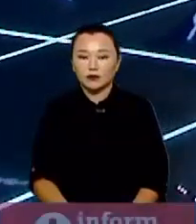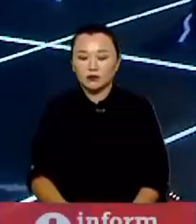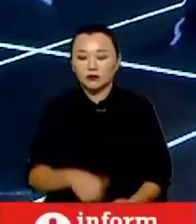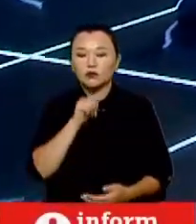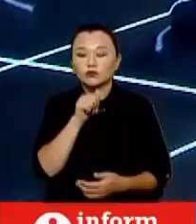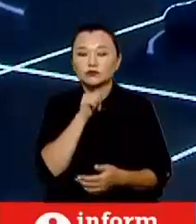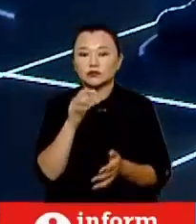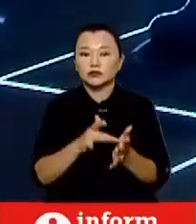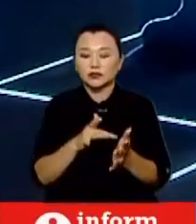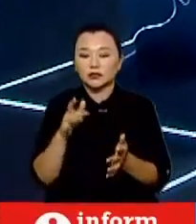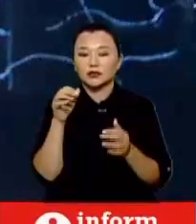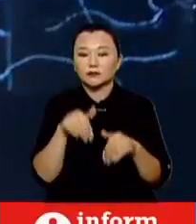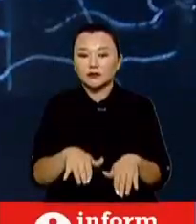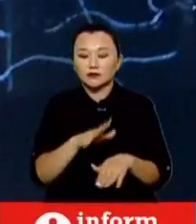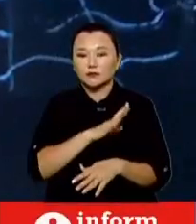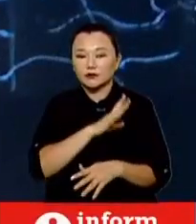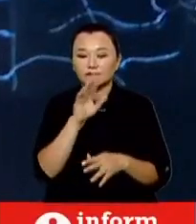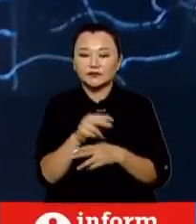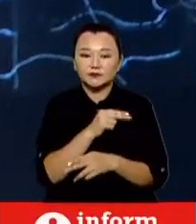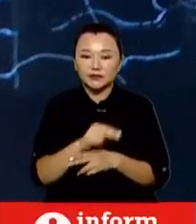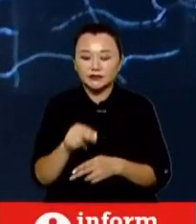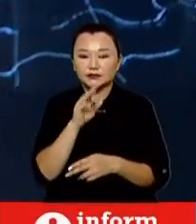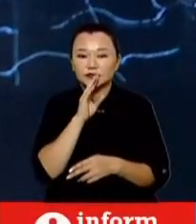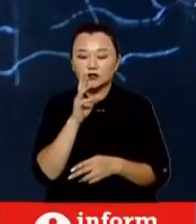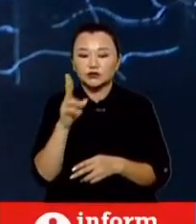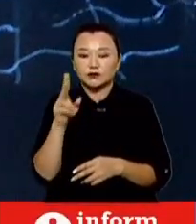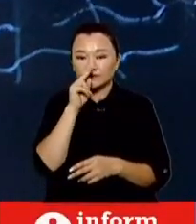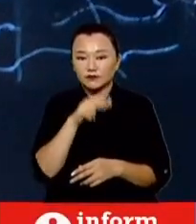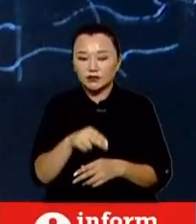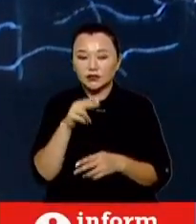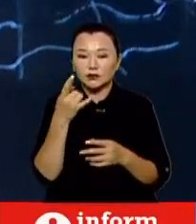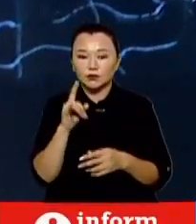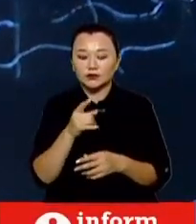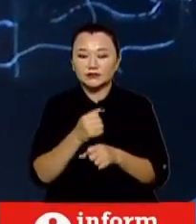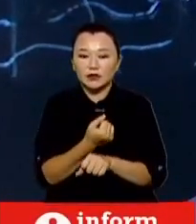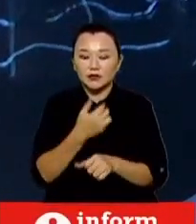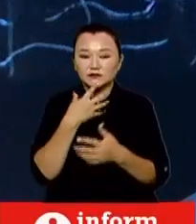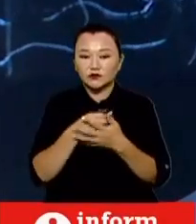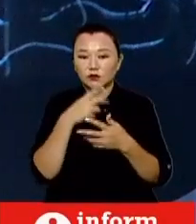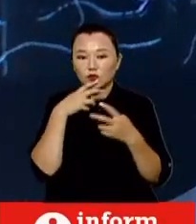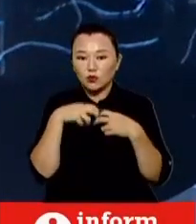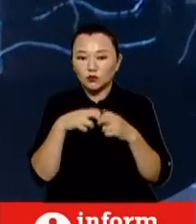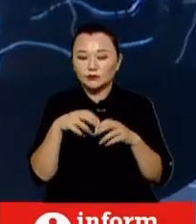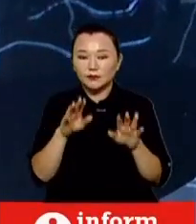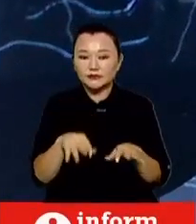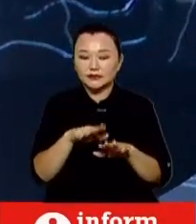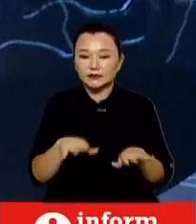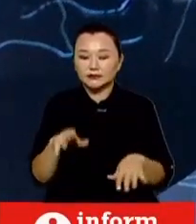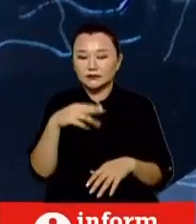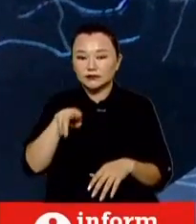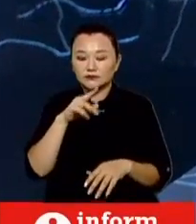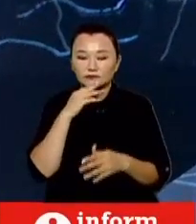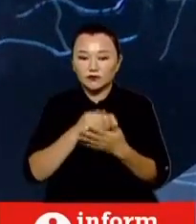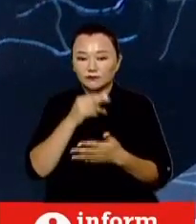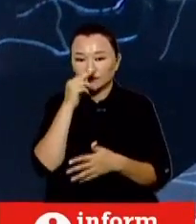В Костанае вынесли приговор воспитательнице, по чьей вине ребенок сломал ключицу в детском саду. Свою вину